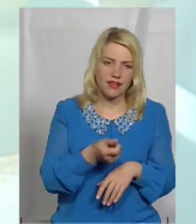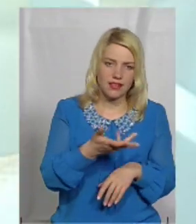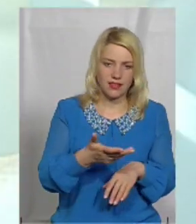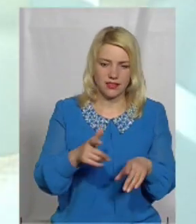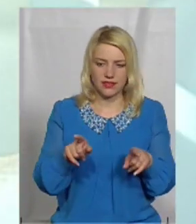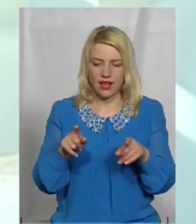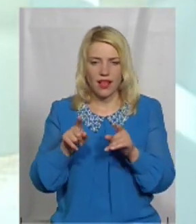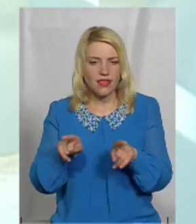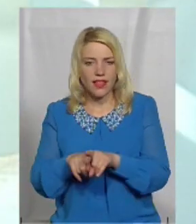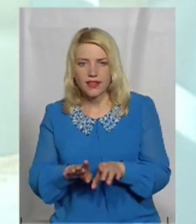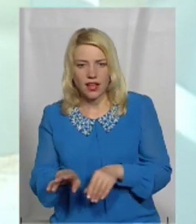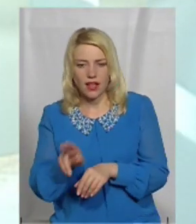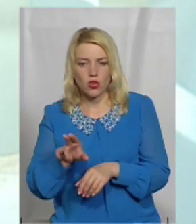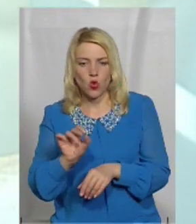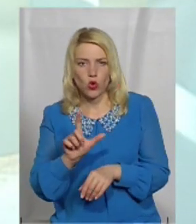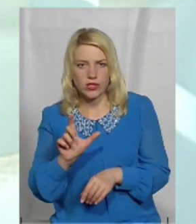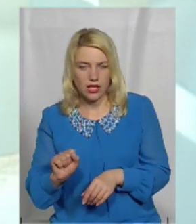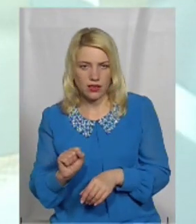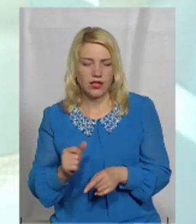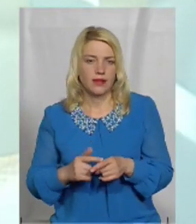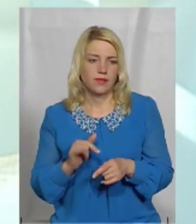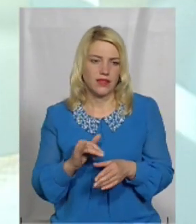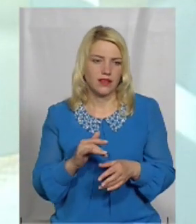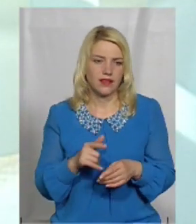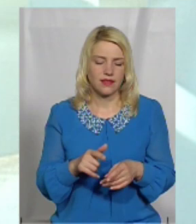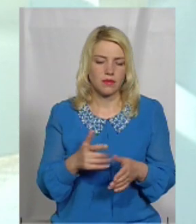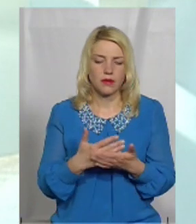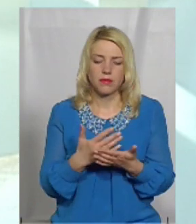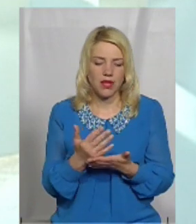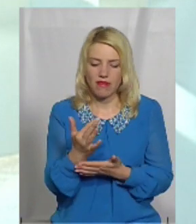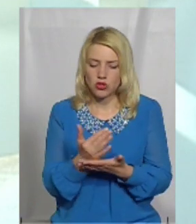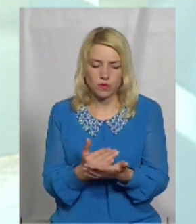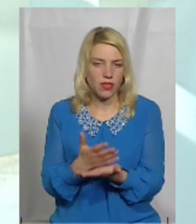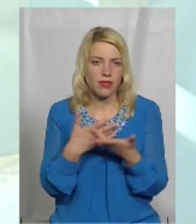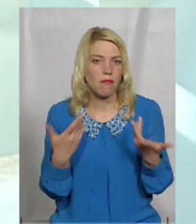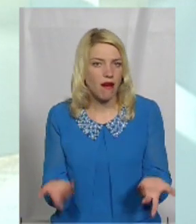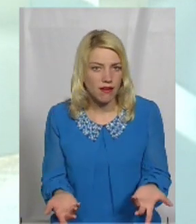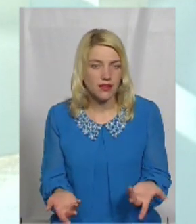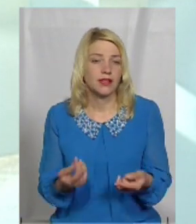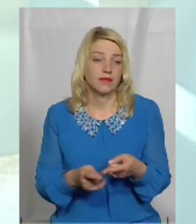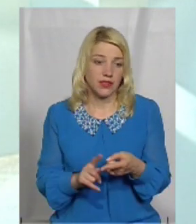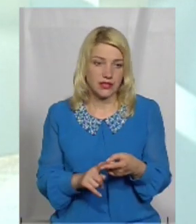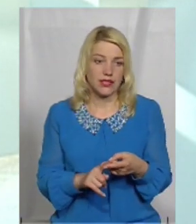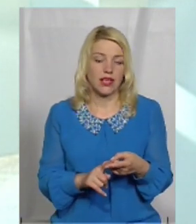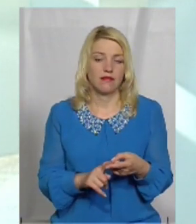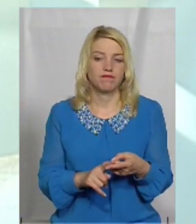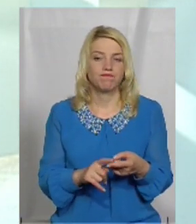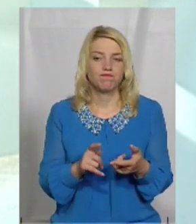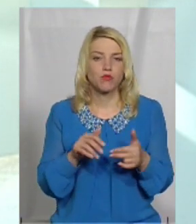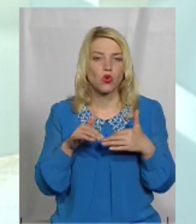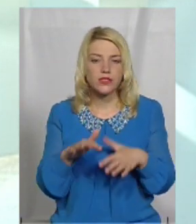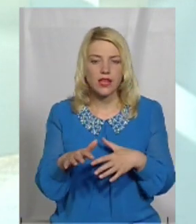його нема в такому там асортименті в даній аптеці. Тому це процес є